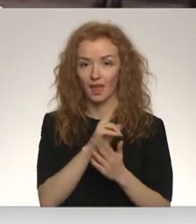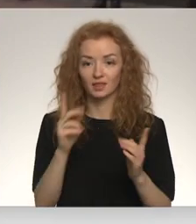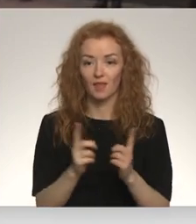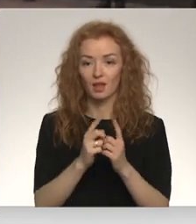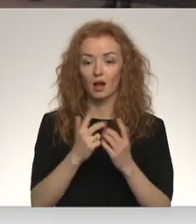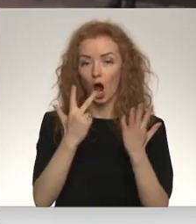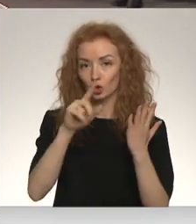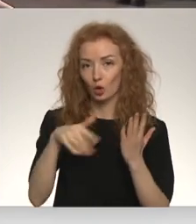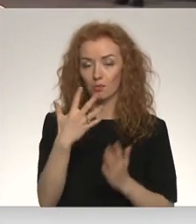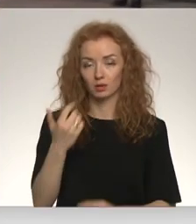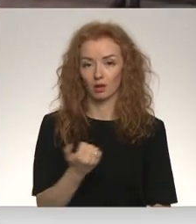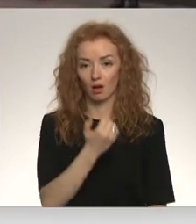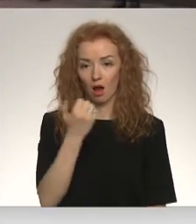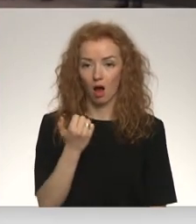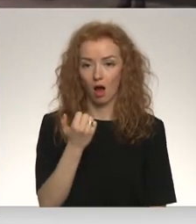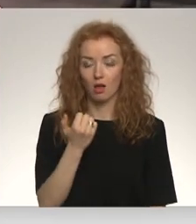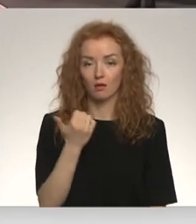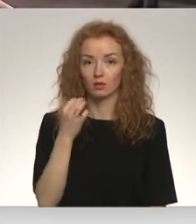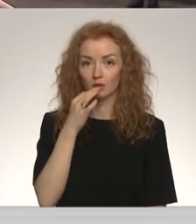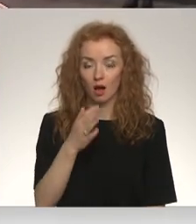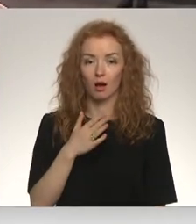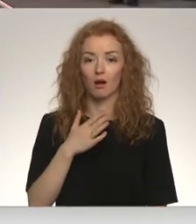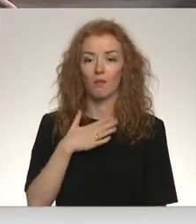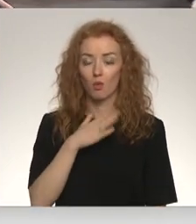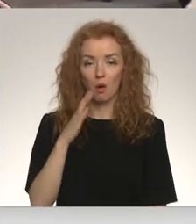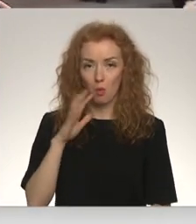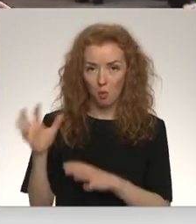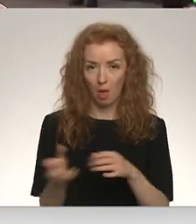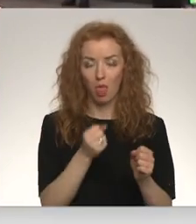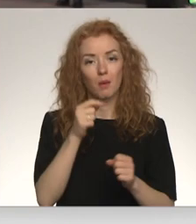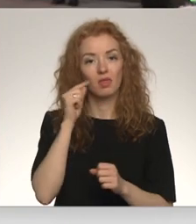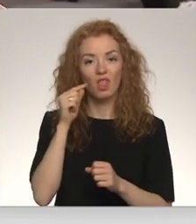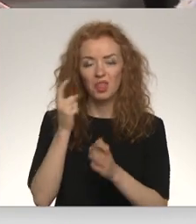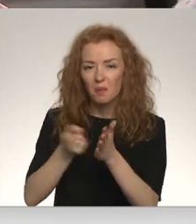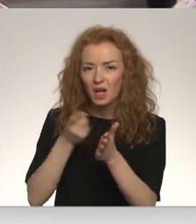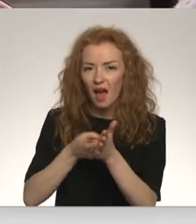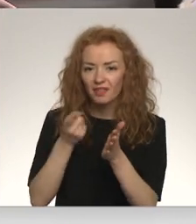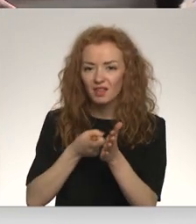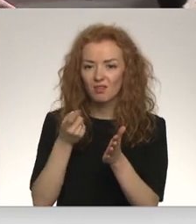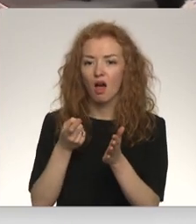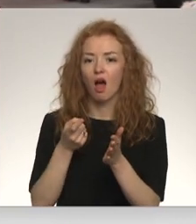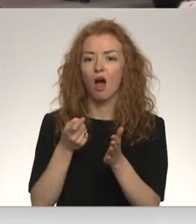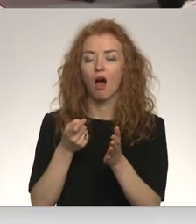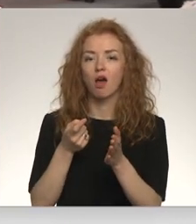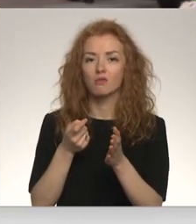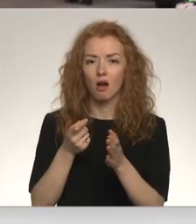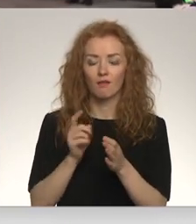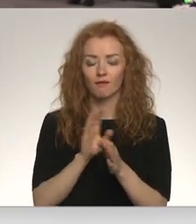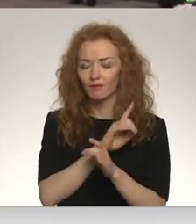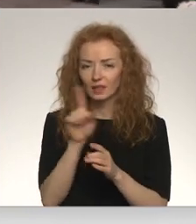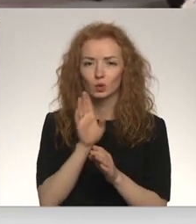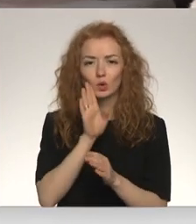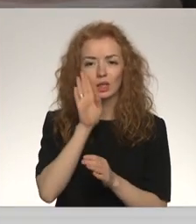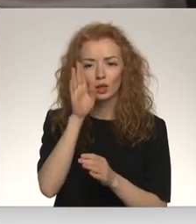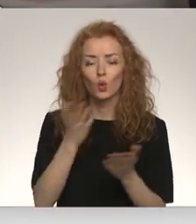gadus. No Blaumeņa ielas 29 paņēma, papu pratināja. No vieniem kā ienāca, kamēr Saulīte leca, kur ir sieva